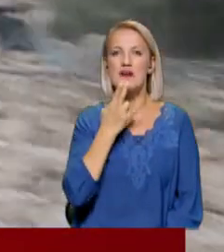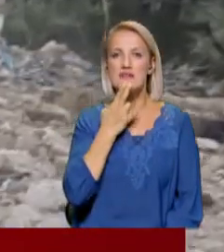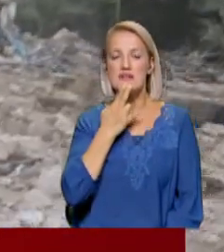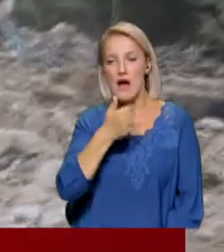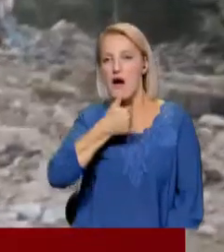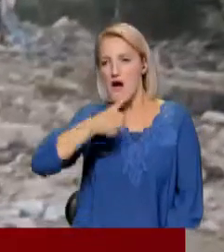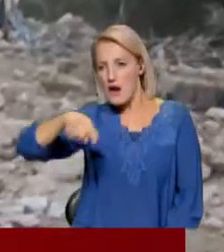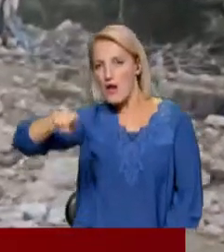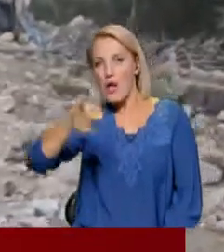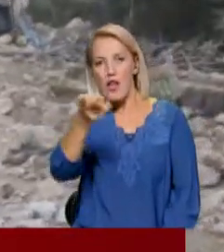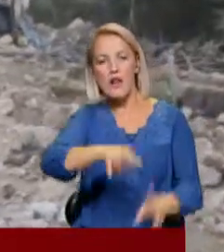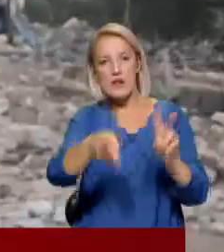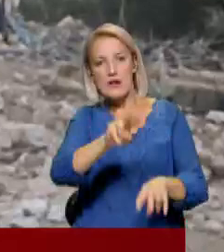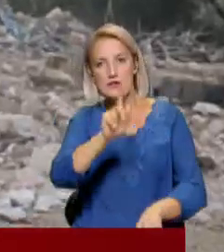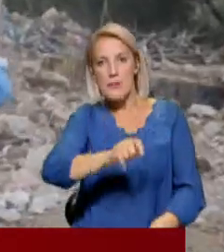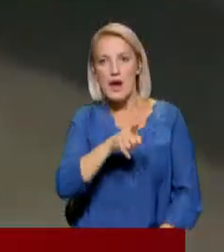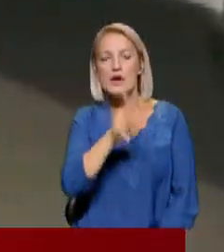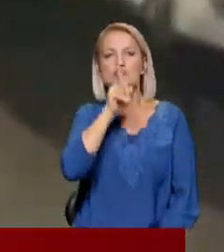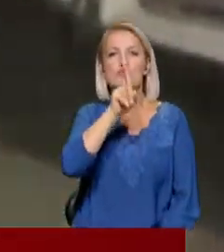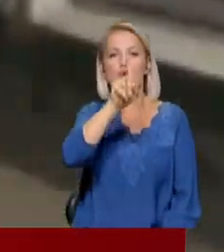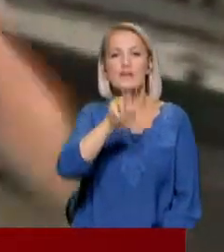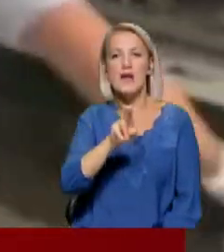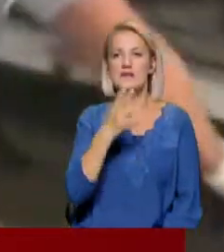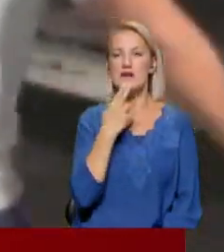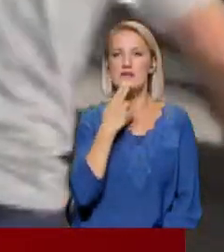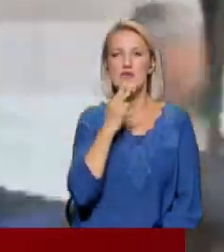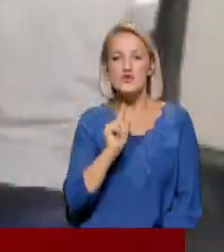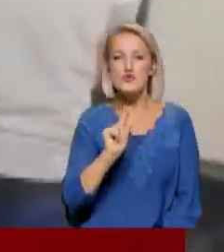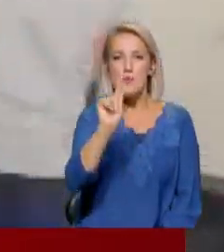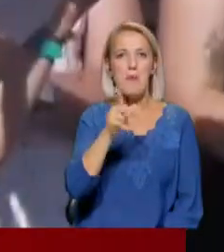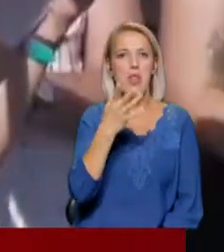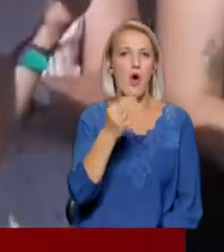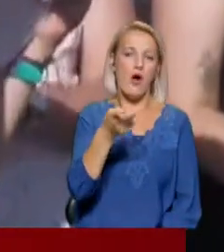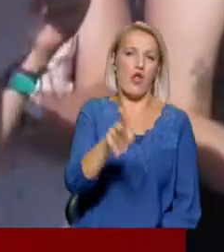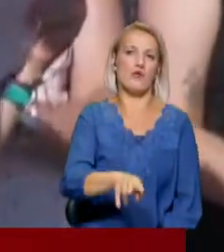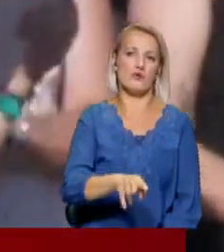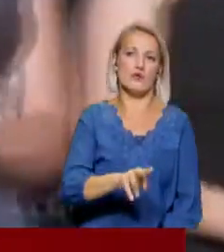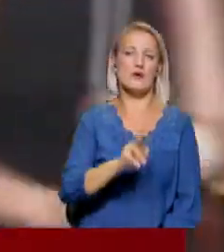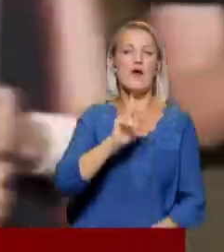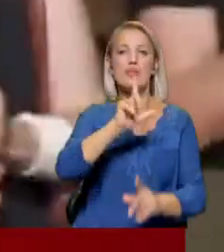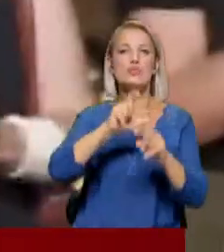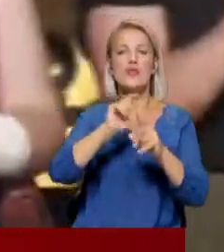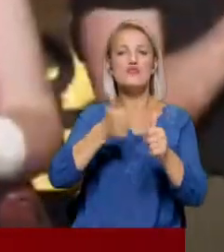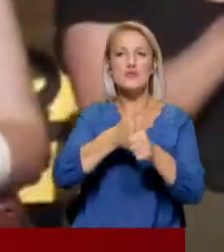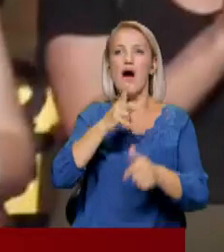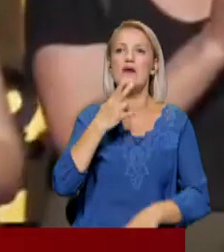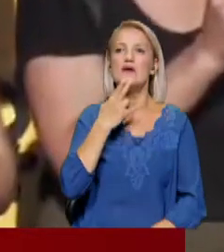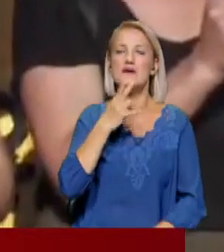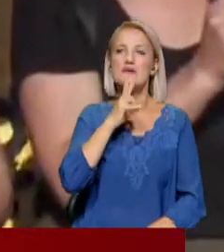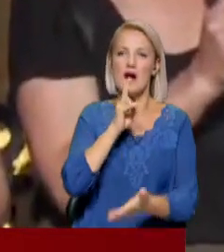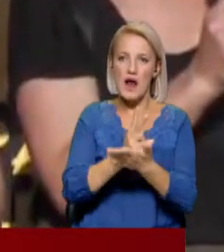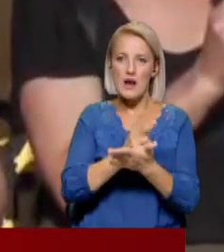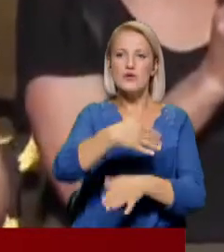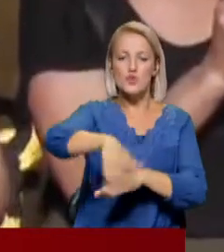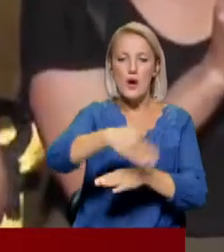erkekler tarafından öldürülürken 118 kadın da şüpheli bir şekilde yaşamını yitirdi. Danıştay kararı sokakta, evde